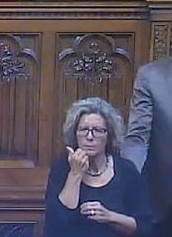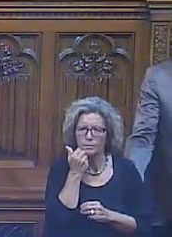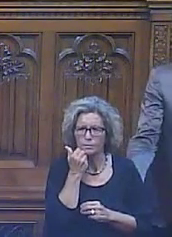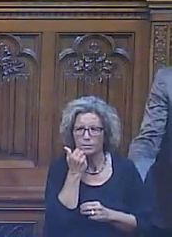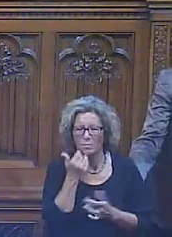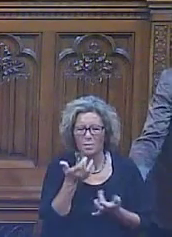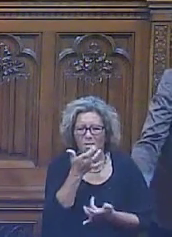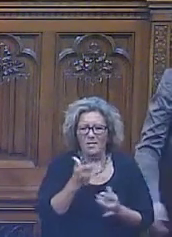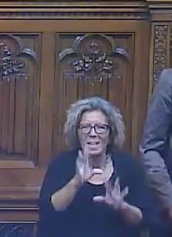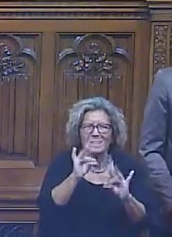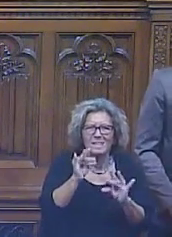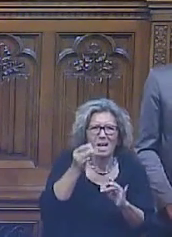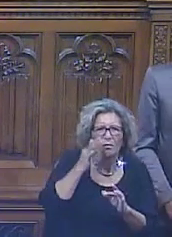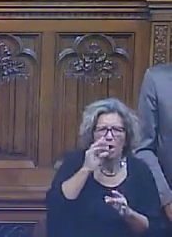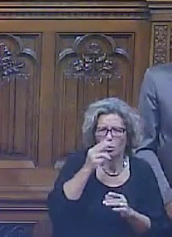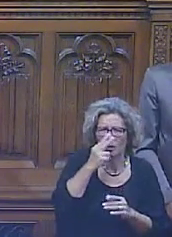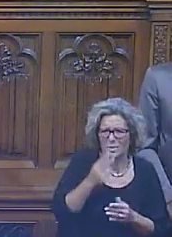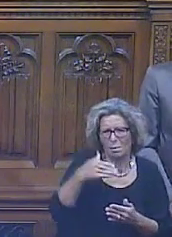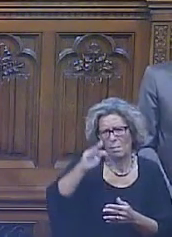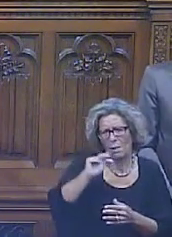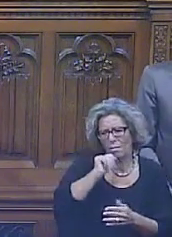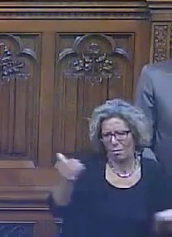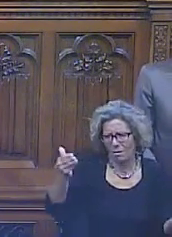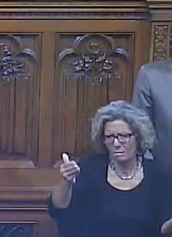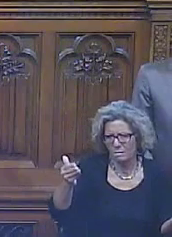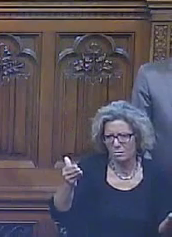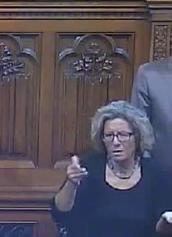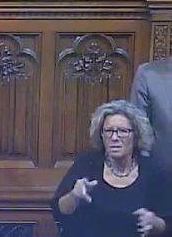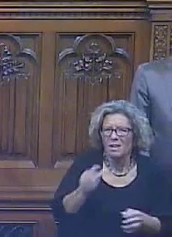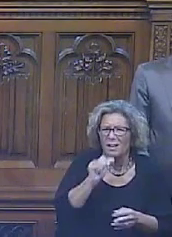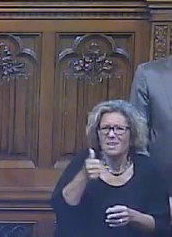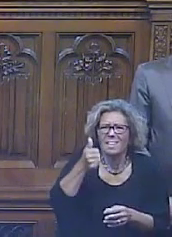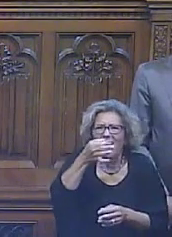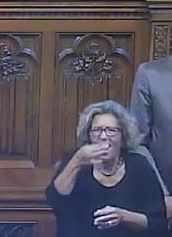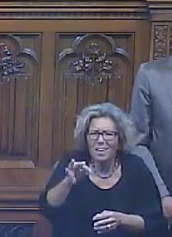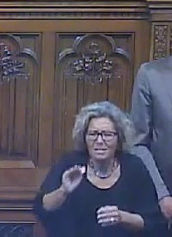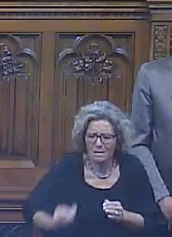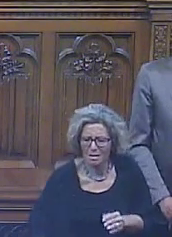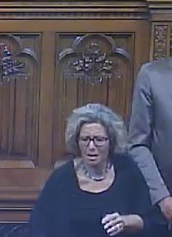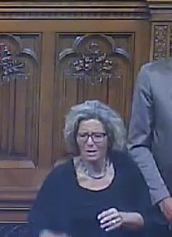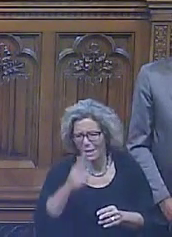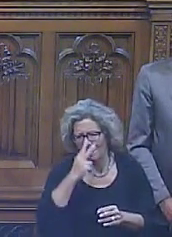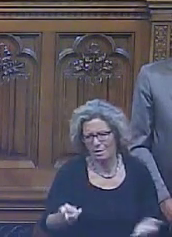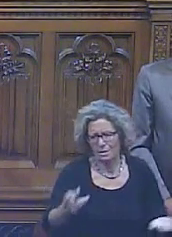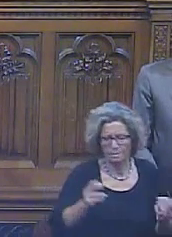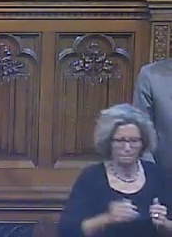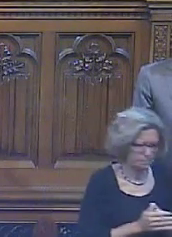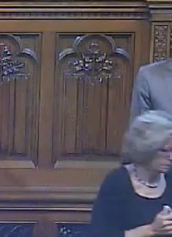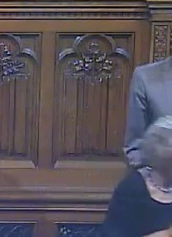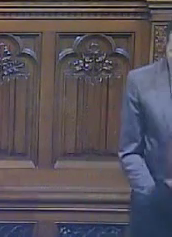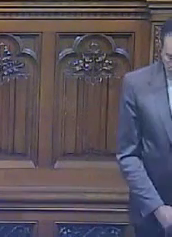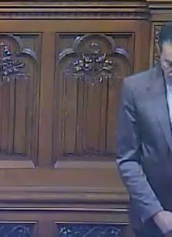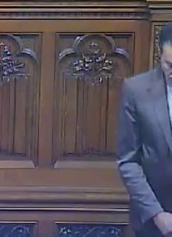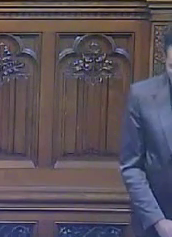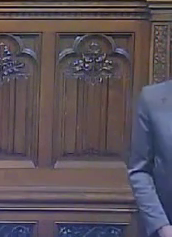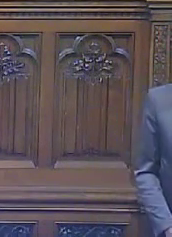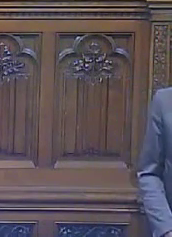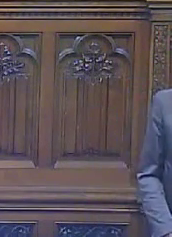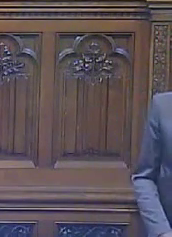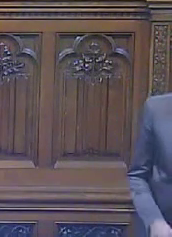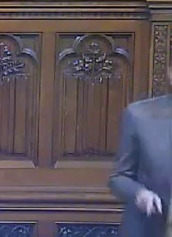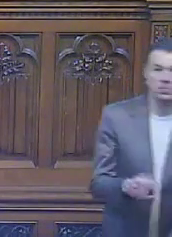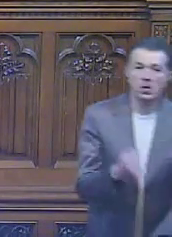eventuell 10 Frauen gesehen. Und meine Damen und Herren, ich habe dort kein einziges kleines Kind gesehen. Die Familien, die Sie